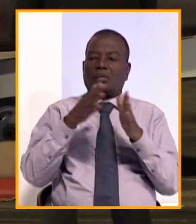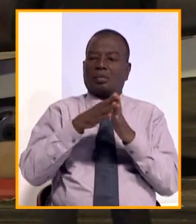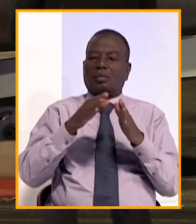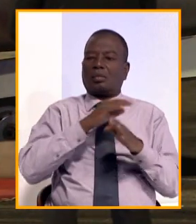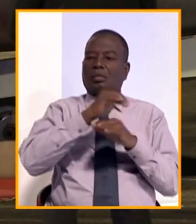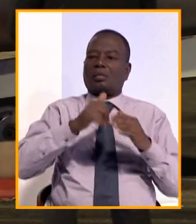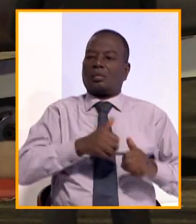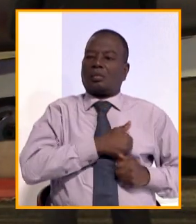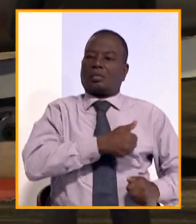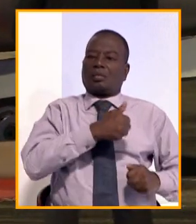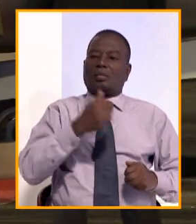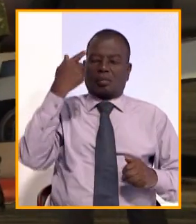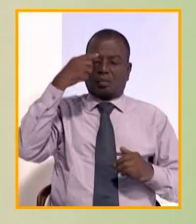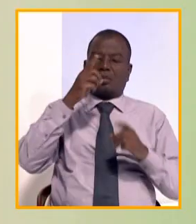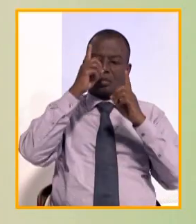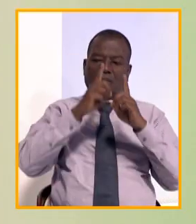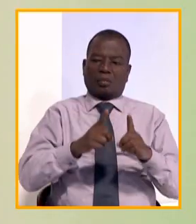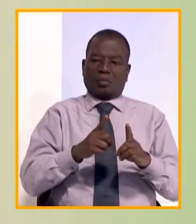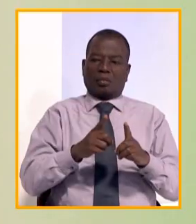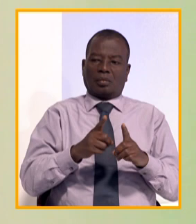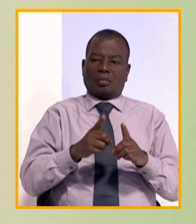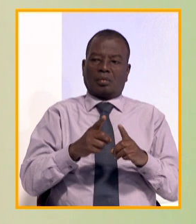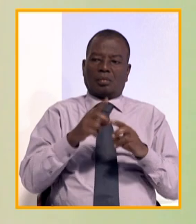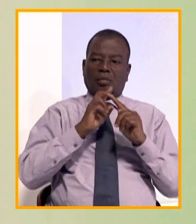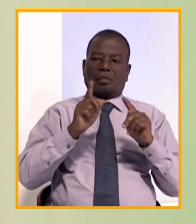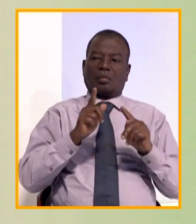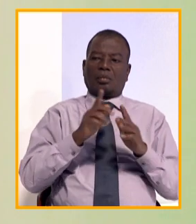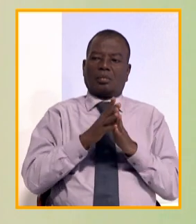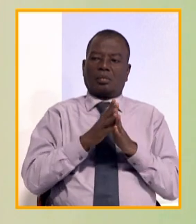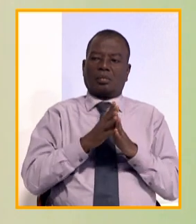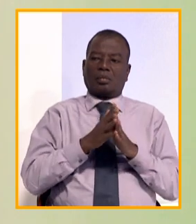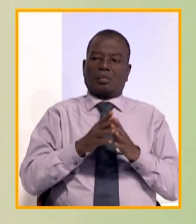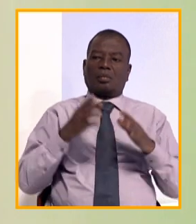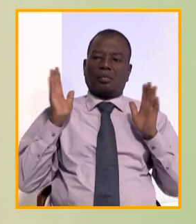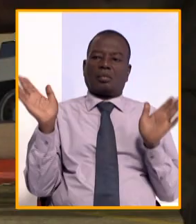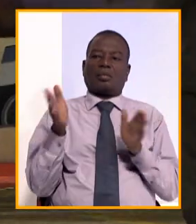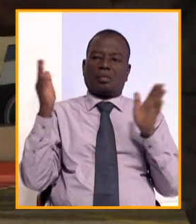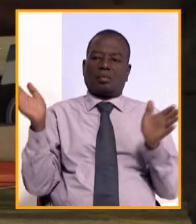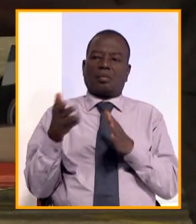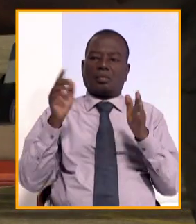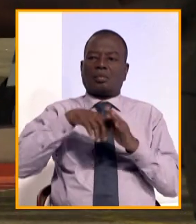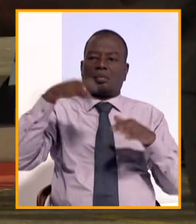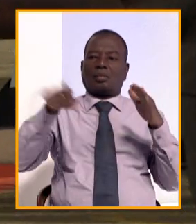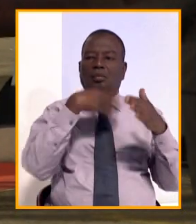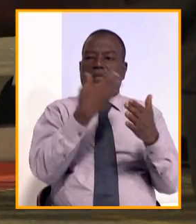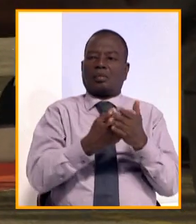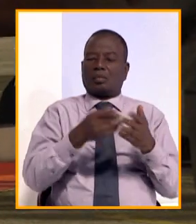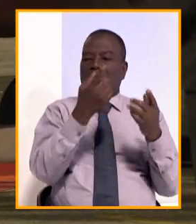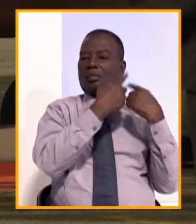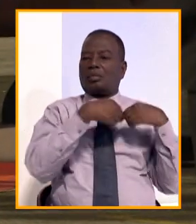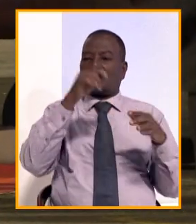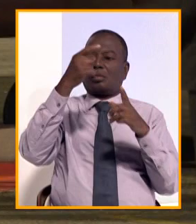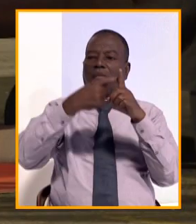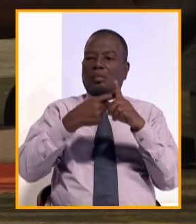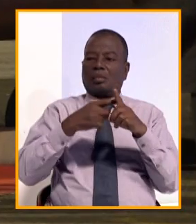vaillants soldats pour la discipline, la résilience et le courage dont ils ont fait preuve durant ces